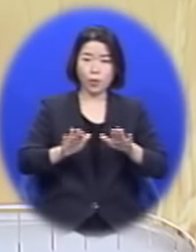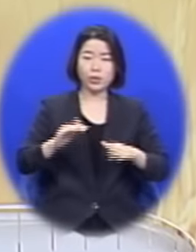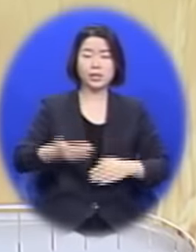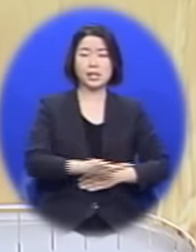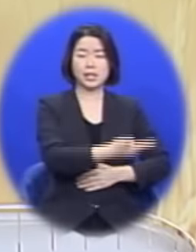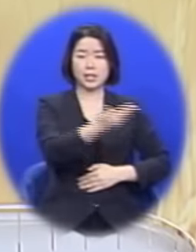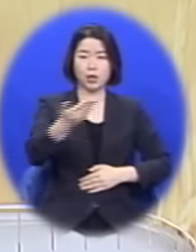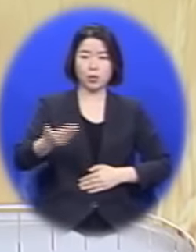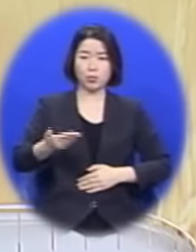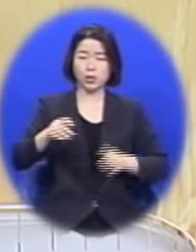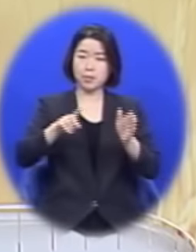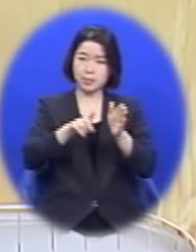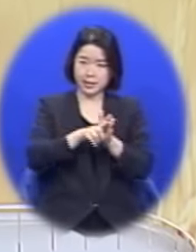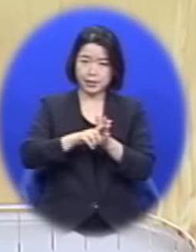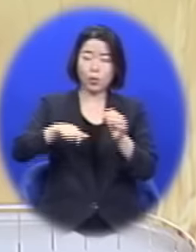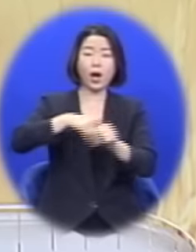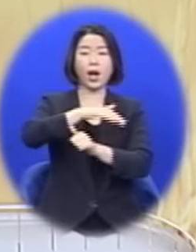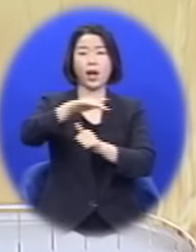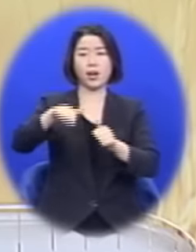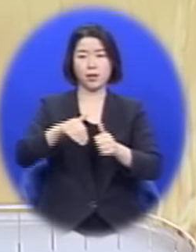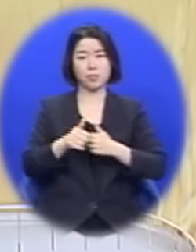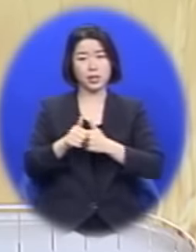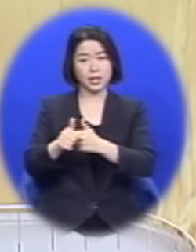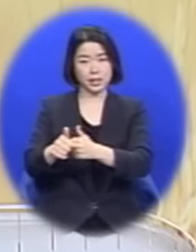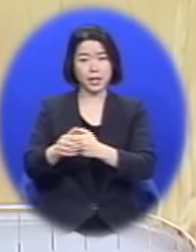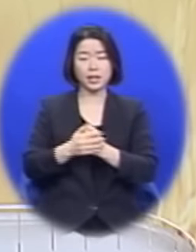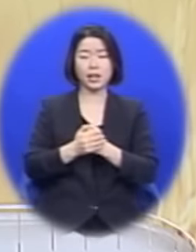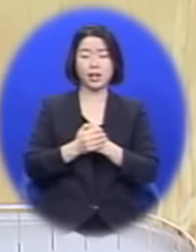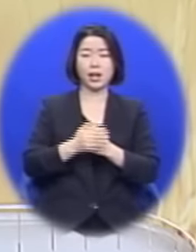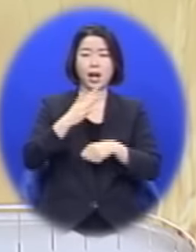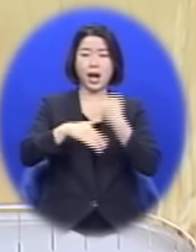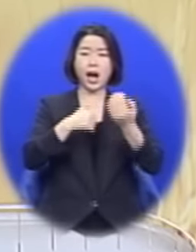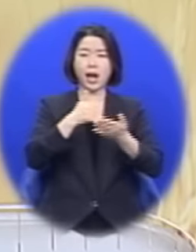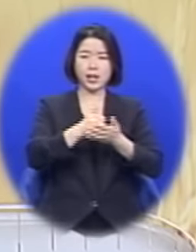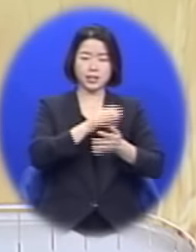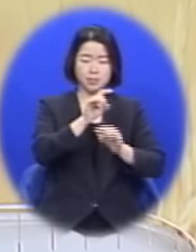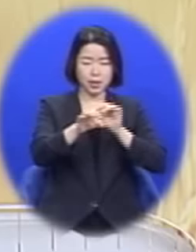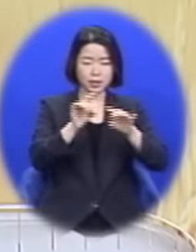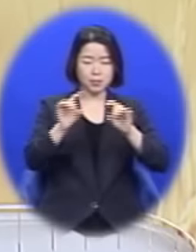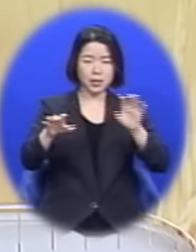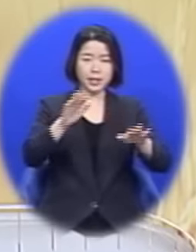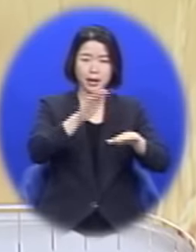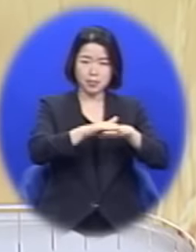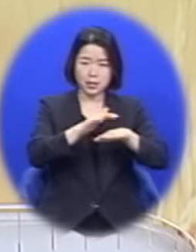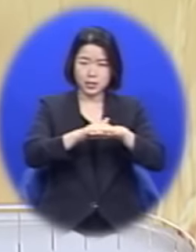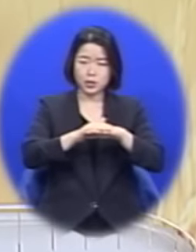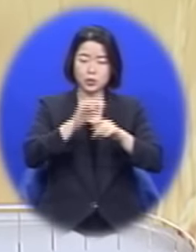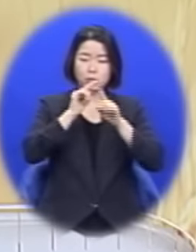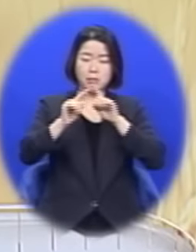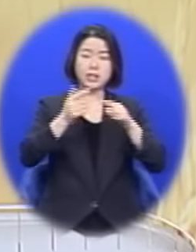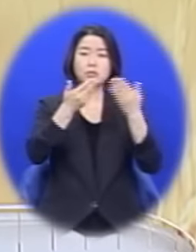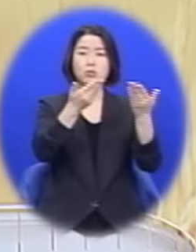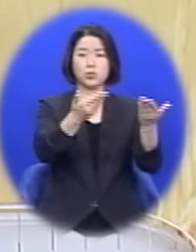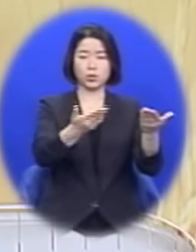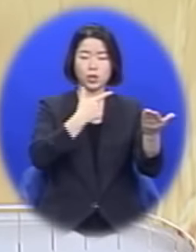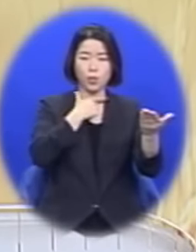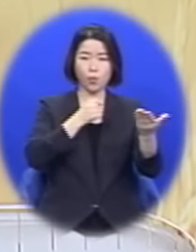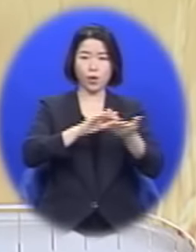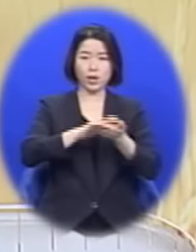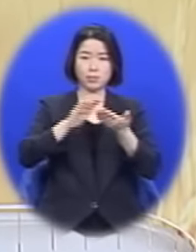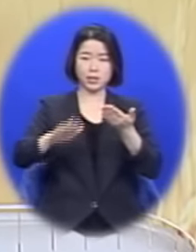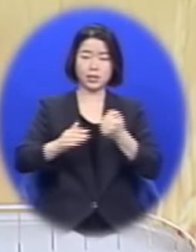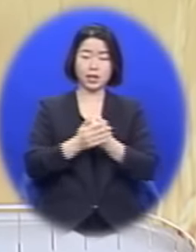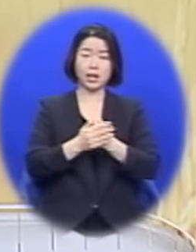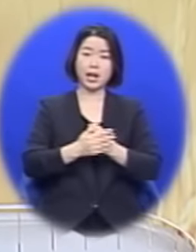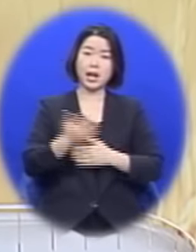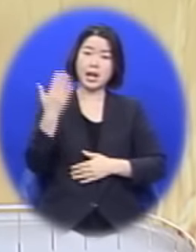여러분들의 믿음과 형편에 하나님이 다 일일이 만지시고 말씀하시기를 원합니다. 지난